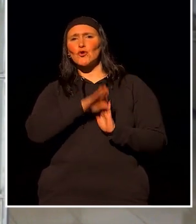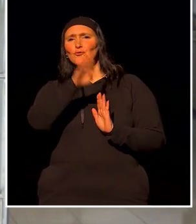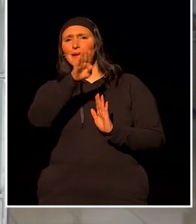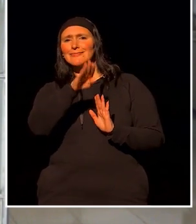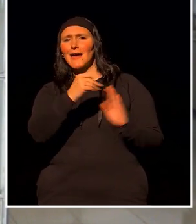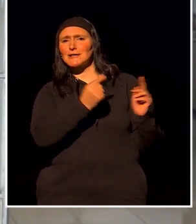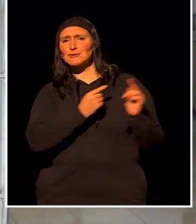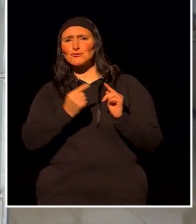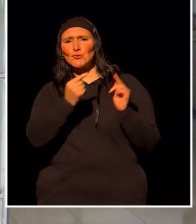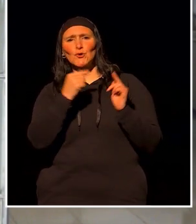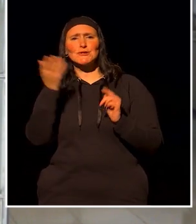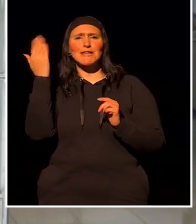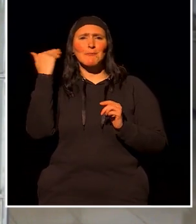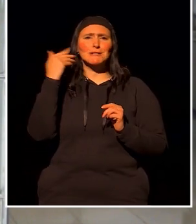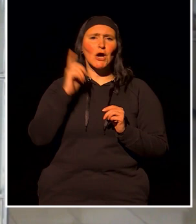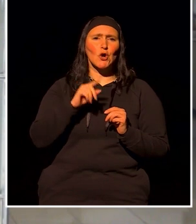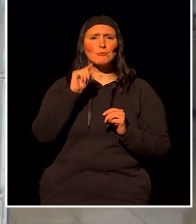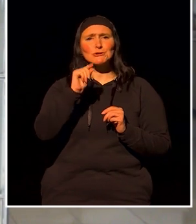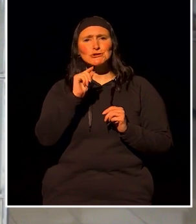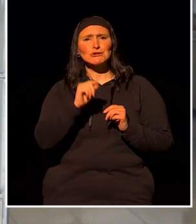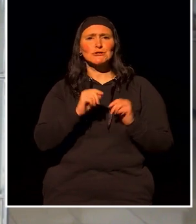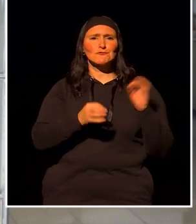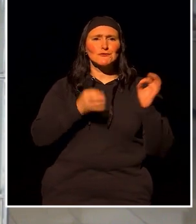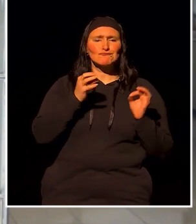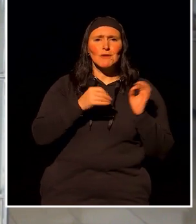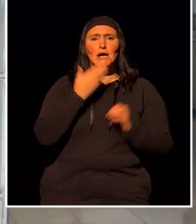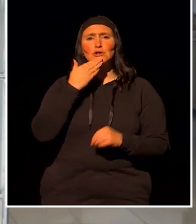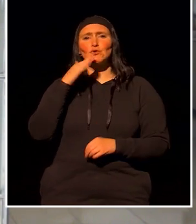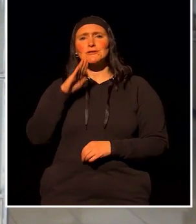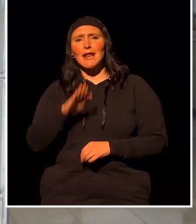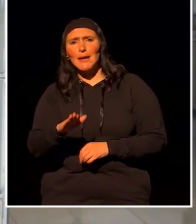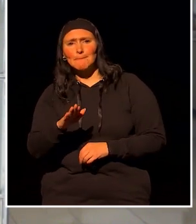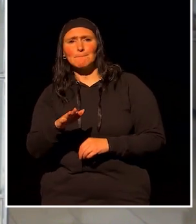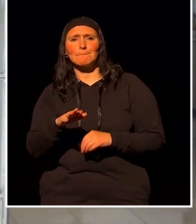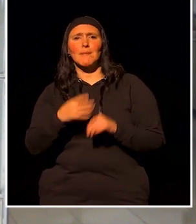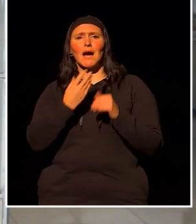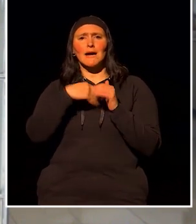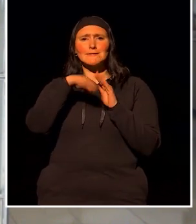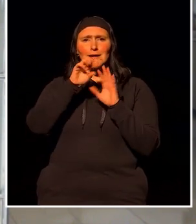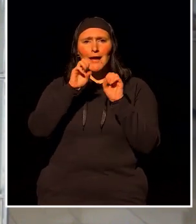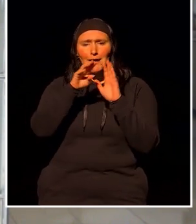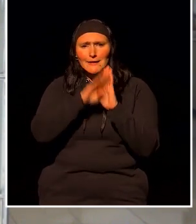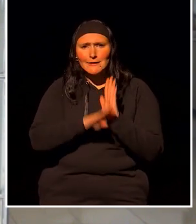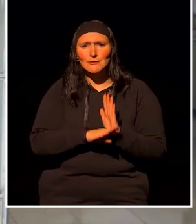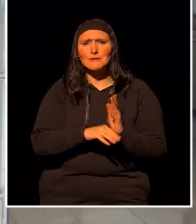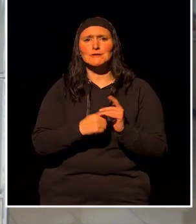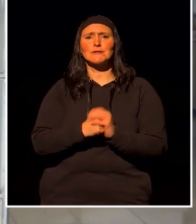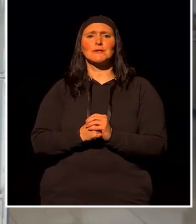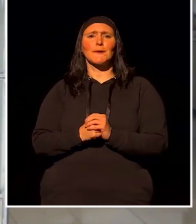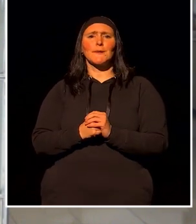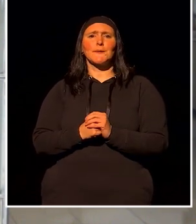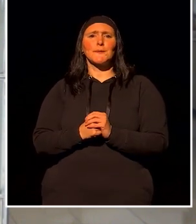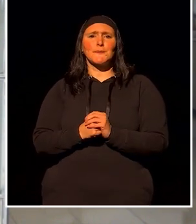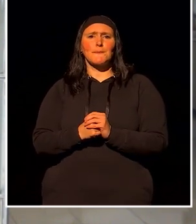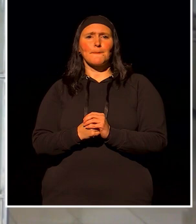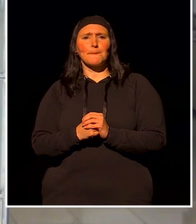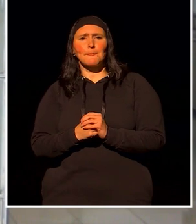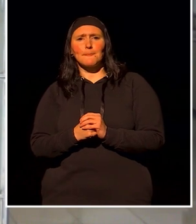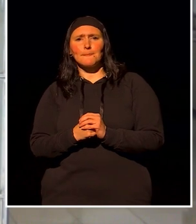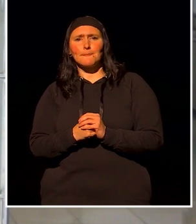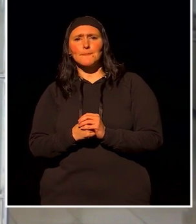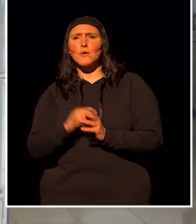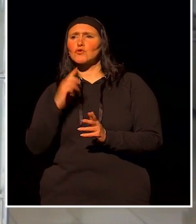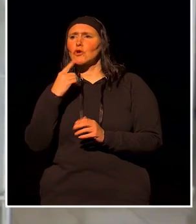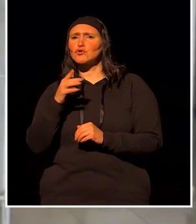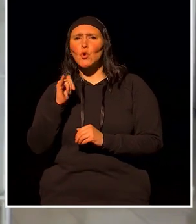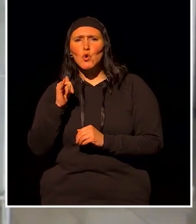amüsiert. Jerusalem Declaration war Antisemitismus, Ira Declaration, man darf doch